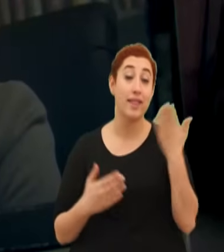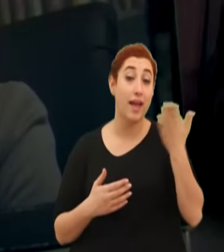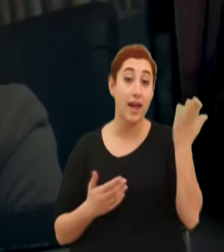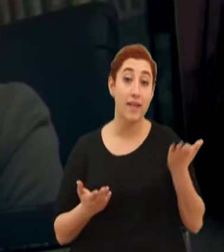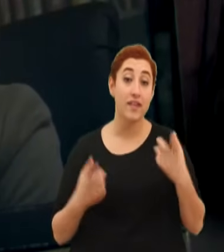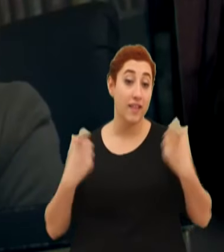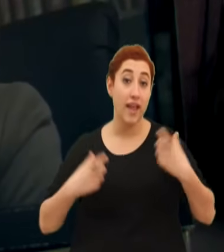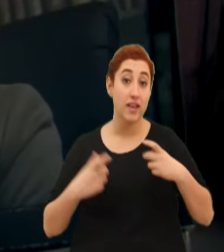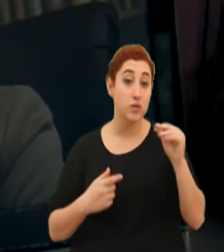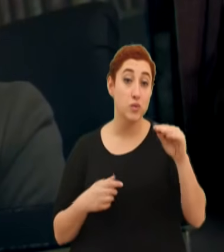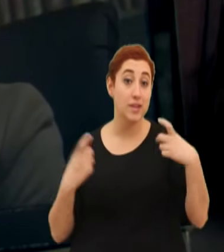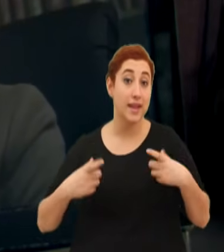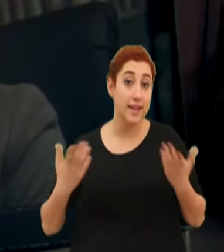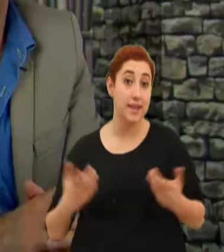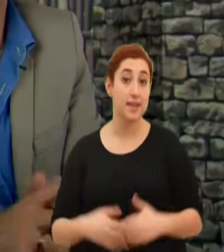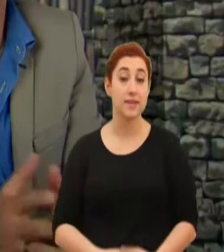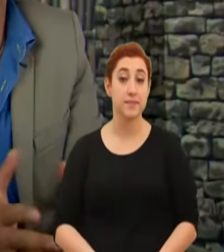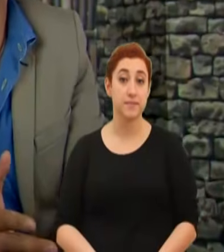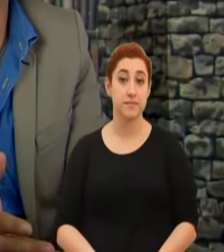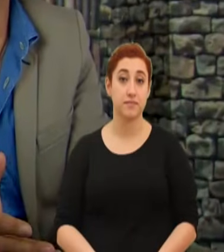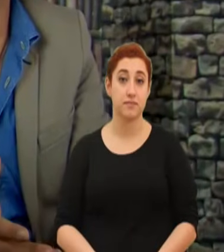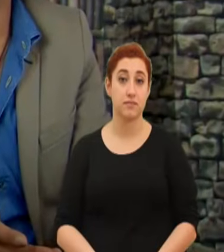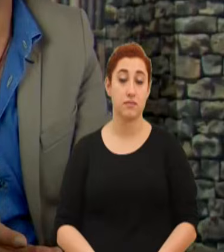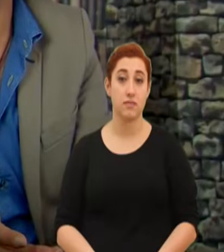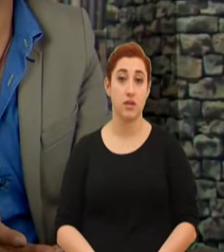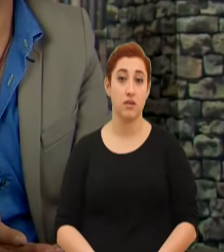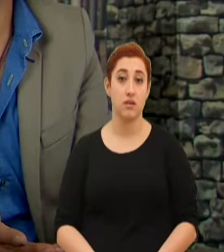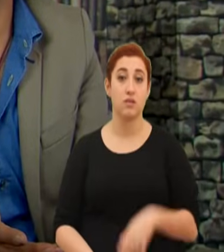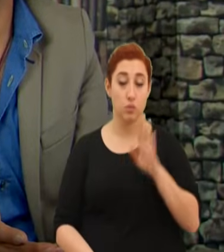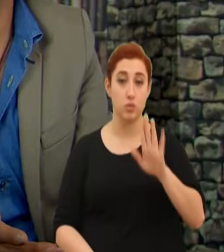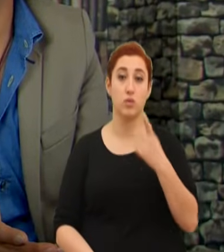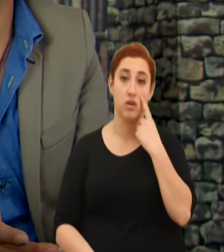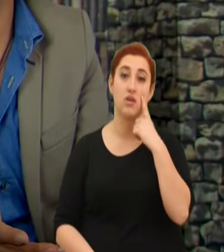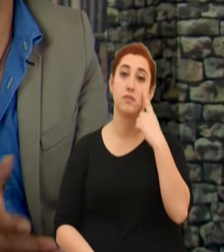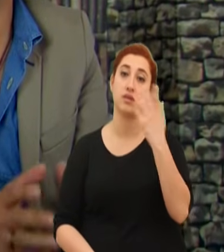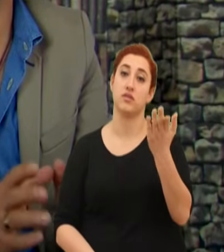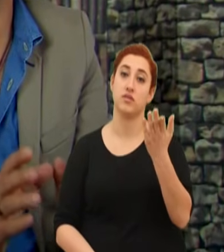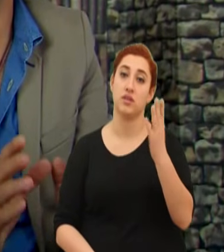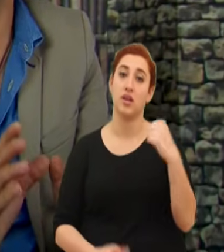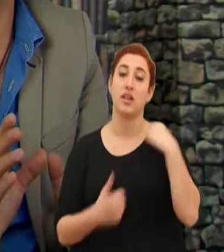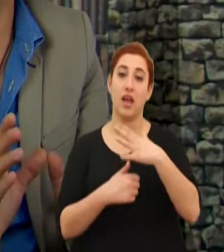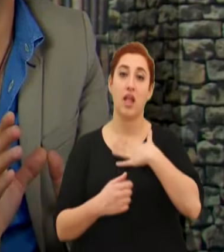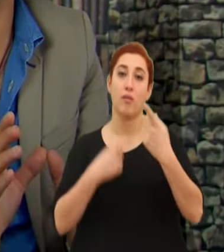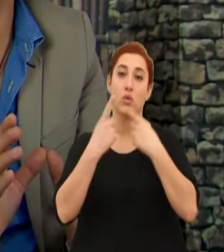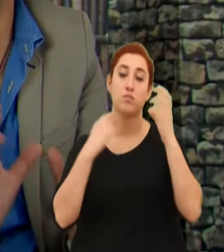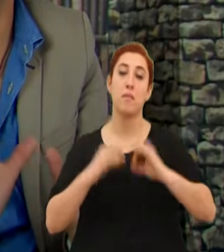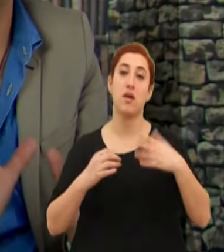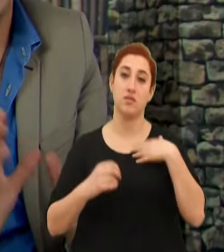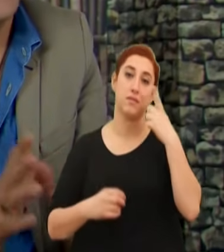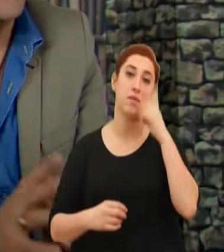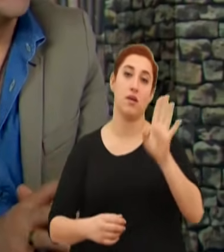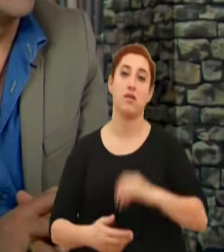Hani? Aha. Nerede çocuklar? Nerede? Bilgisayarın ekranındaki yansıması konuştu. Al işte. Yine kendi kendime konuşmaya başladım.